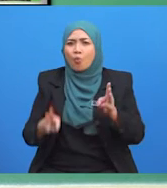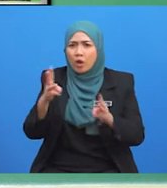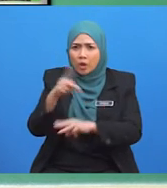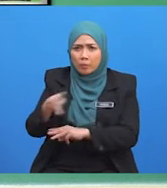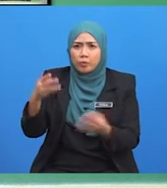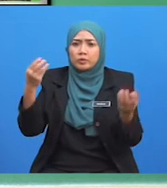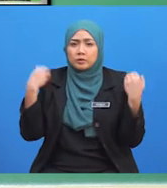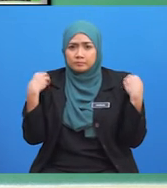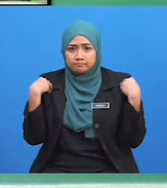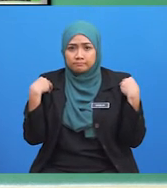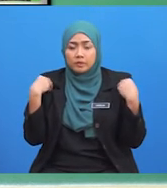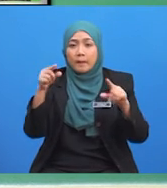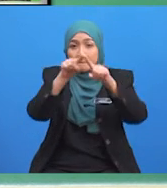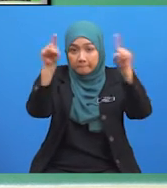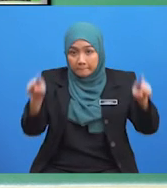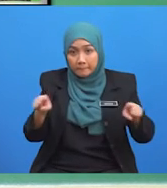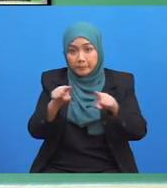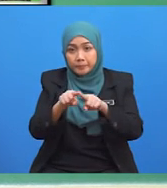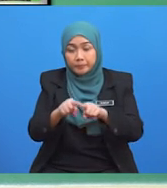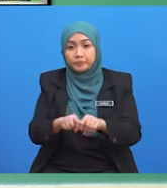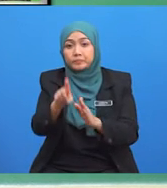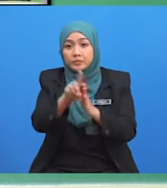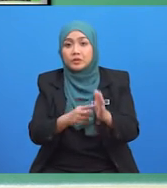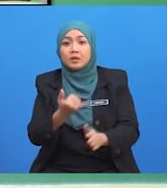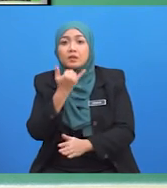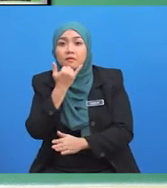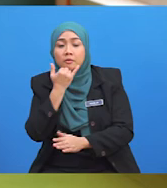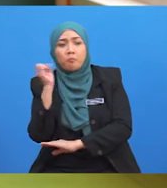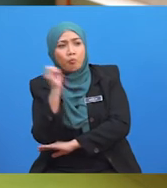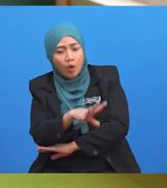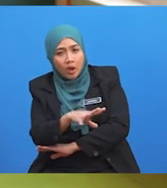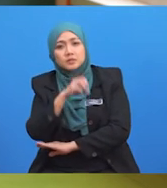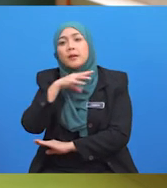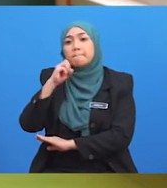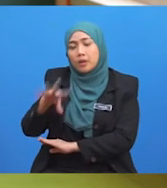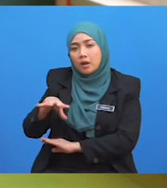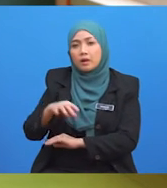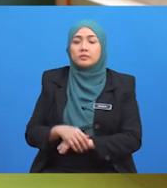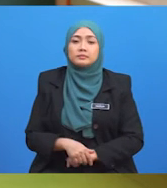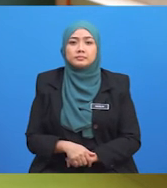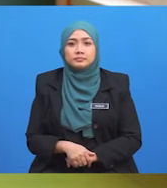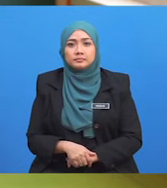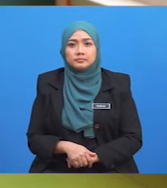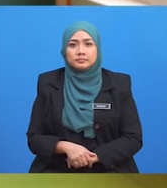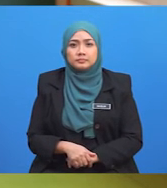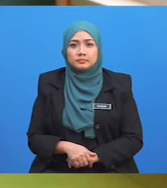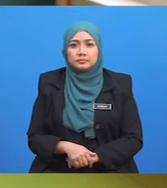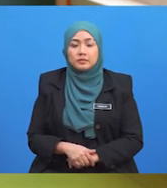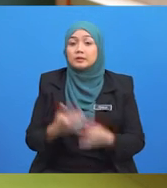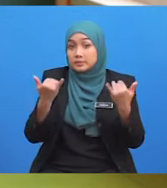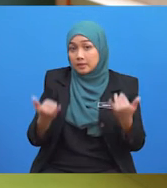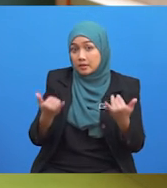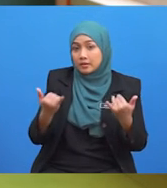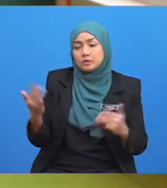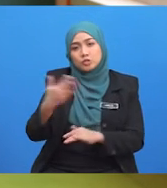papan tanda dilarang membuang sampah. Faham situasi ya murid-murid?